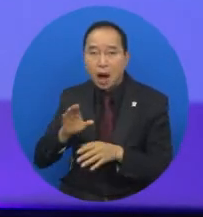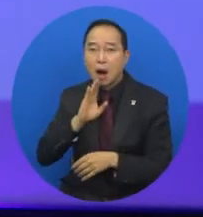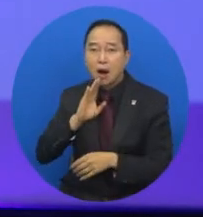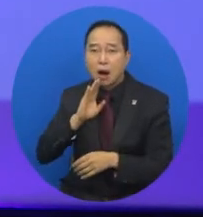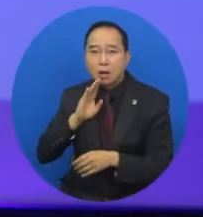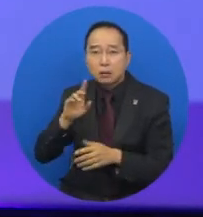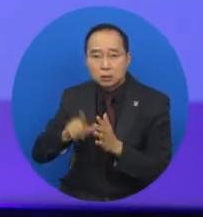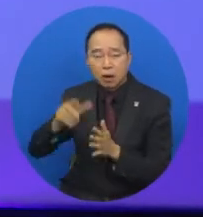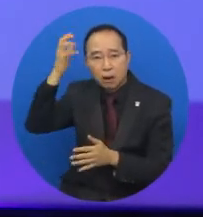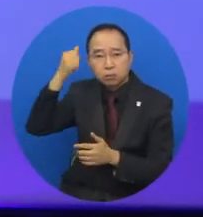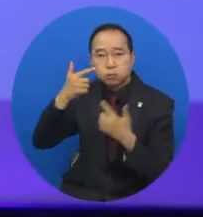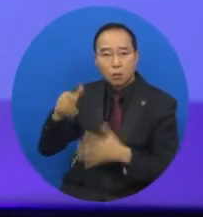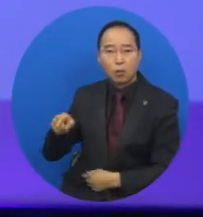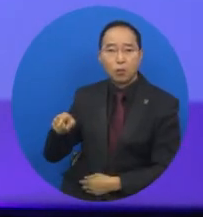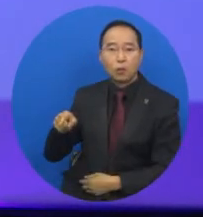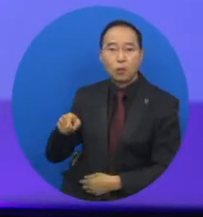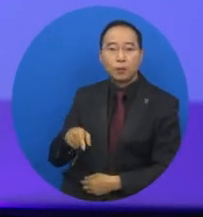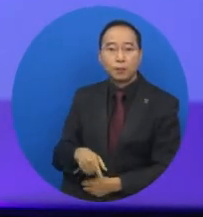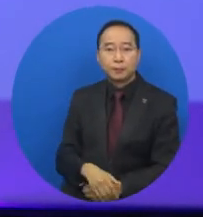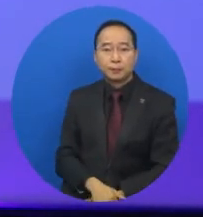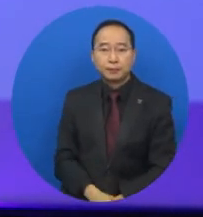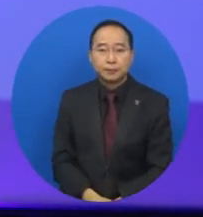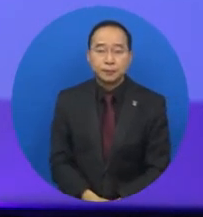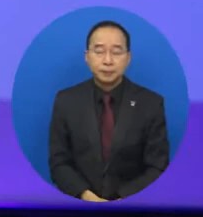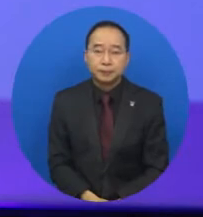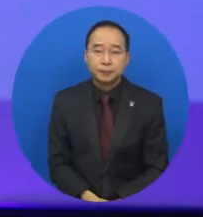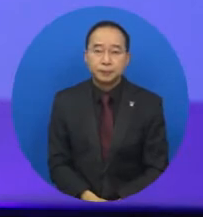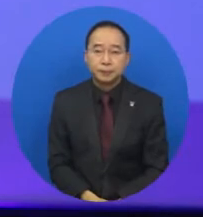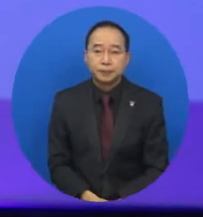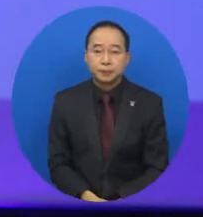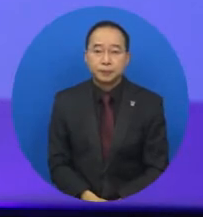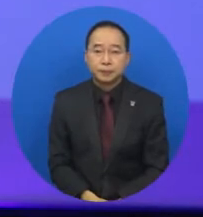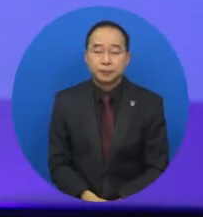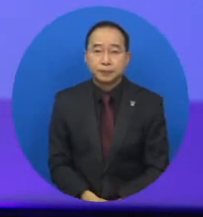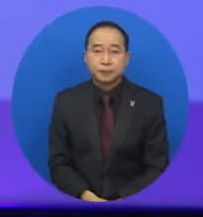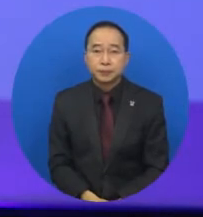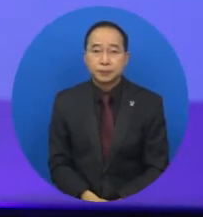그 순간을 지금도 생생하게 기억합니다.